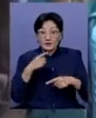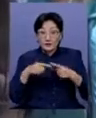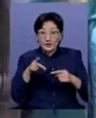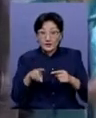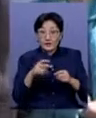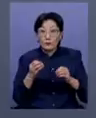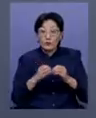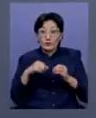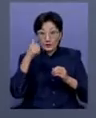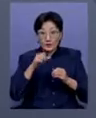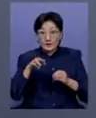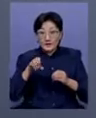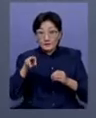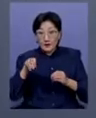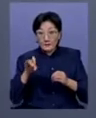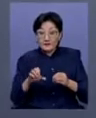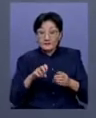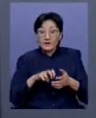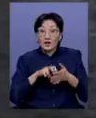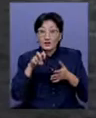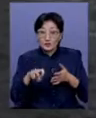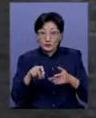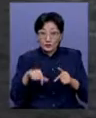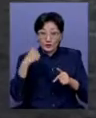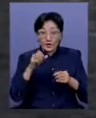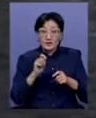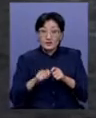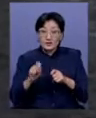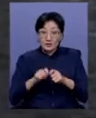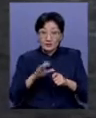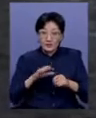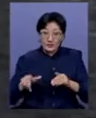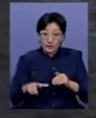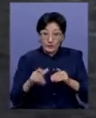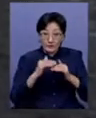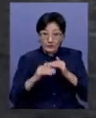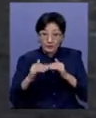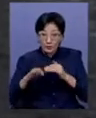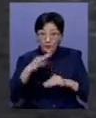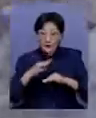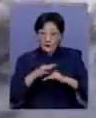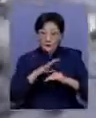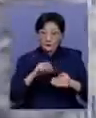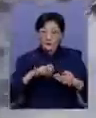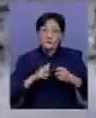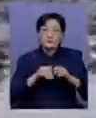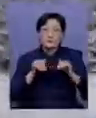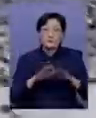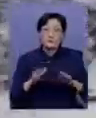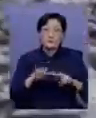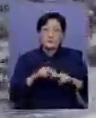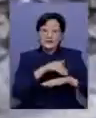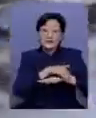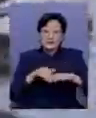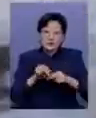сол кездегі әкім Иманғали Тасмағамбетовтің атына хат жазған. Сол жылы қаржыландыру болып асфальт төселеді деген жауап келген. Алайда түйткіл шешілмек түгілі аталған